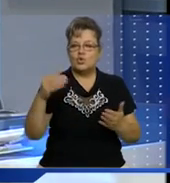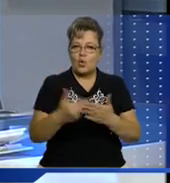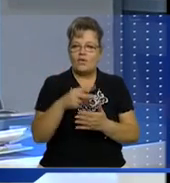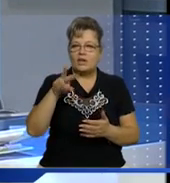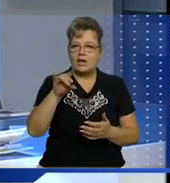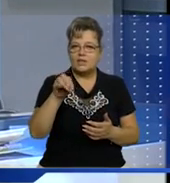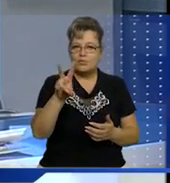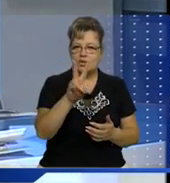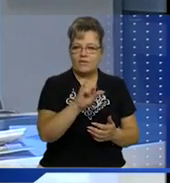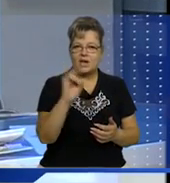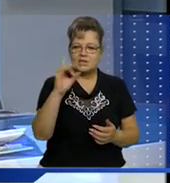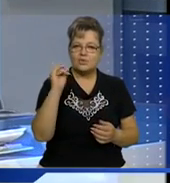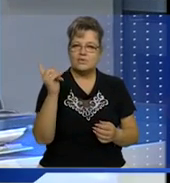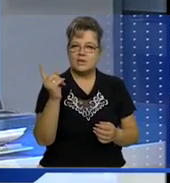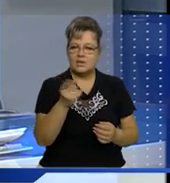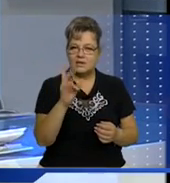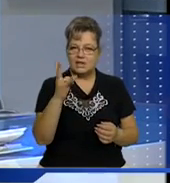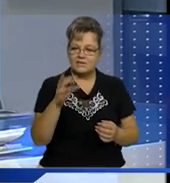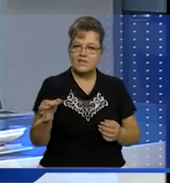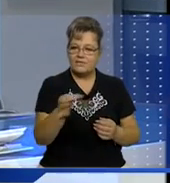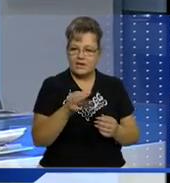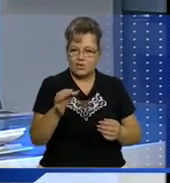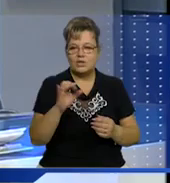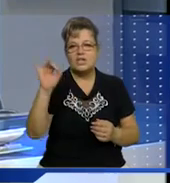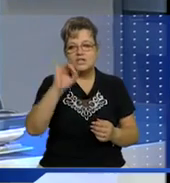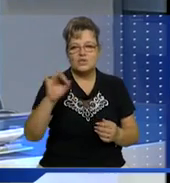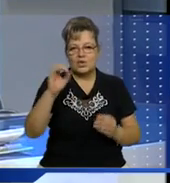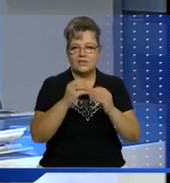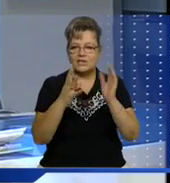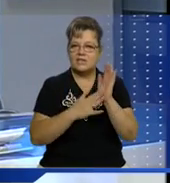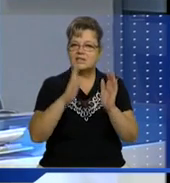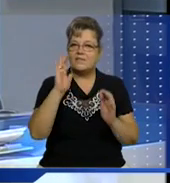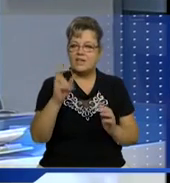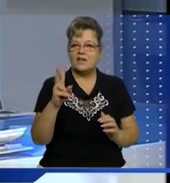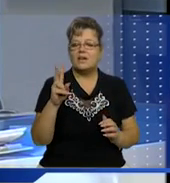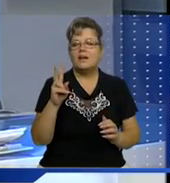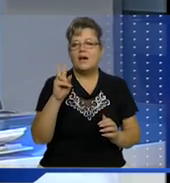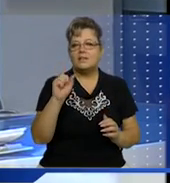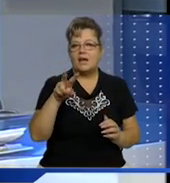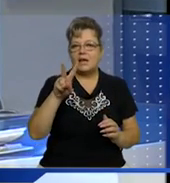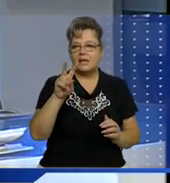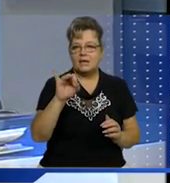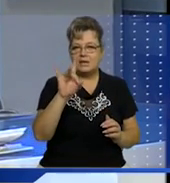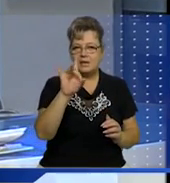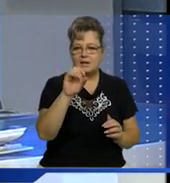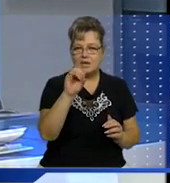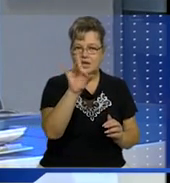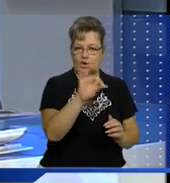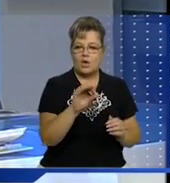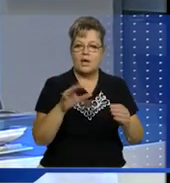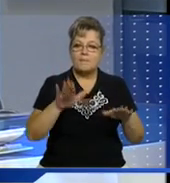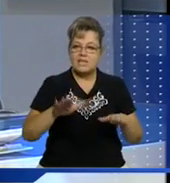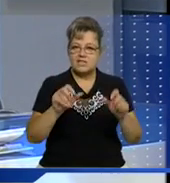дворянском имении в селе Ново-Лакедемоновка Азовского района. Подворье принадлежало семье историка 19 века Александра